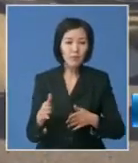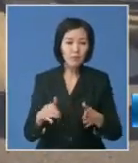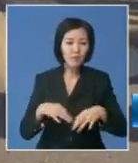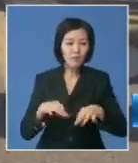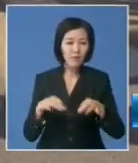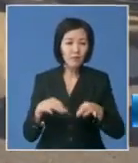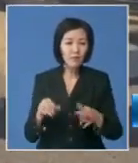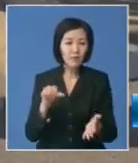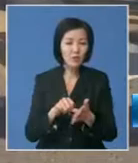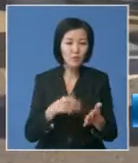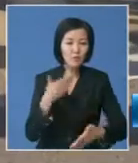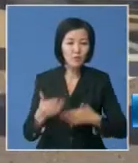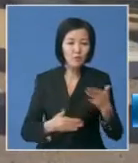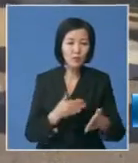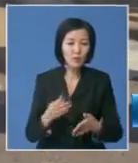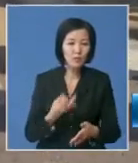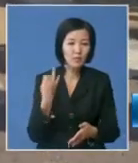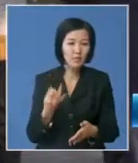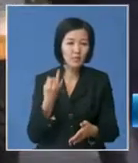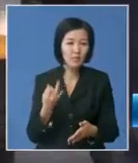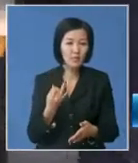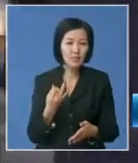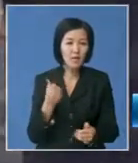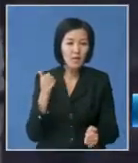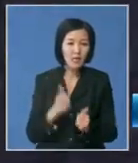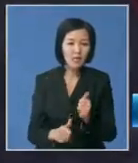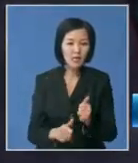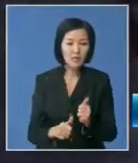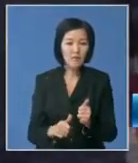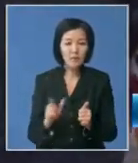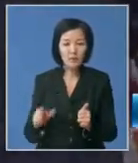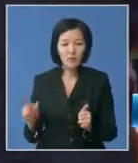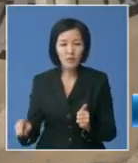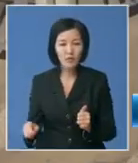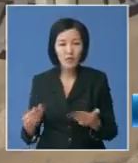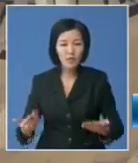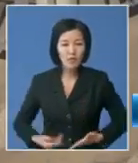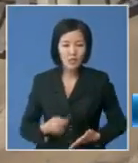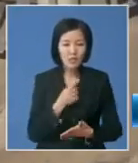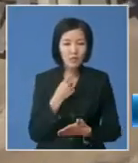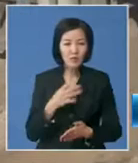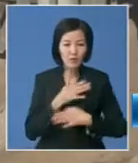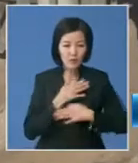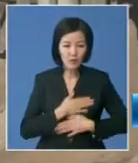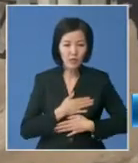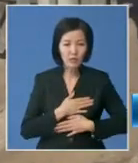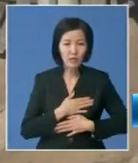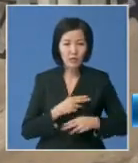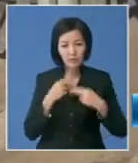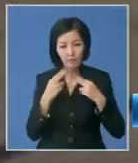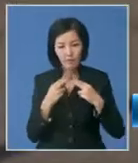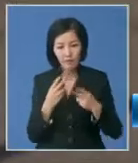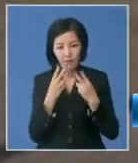участием пешеходов затрагивает интересы практически каждого талдыкорган со жители города положительно отнеслись к такому нововведению